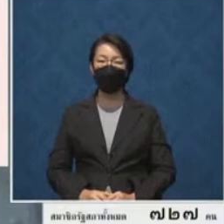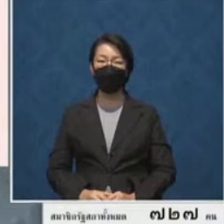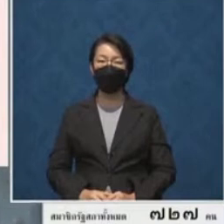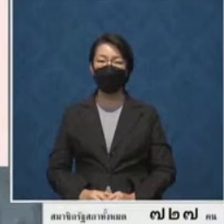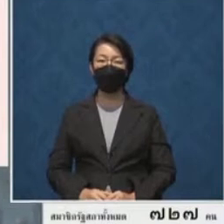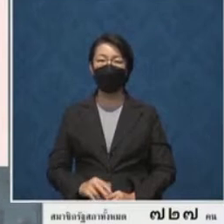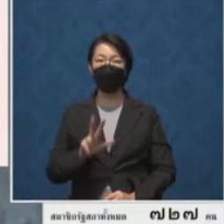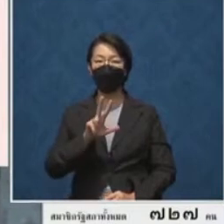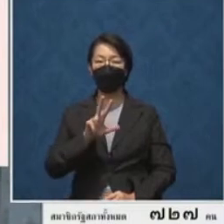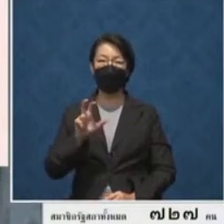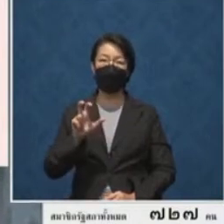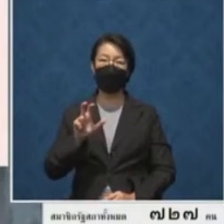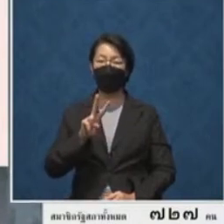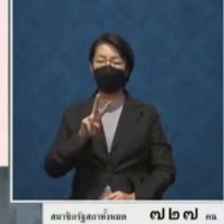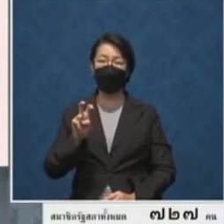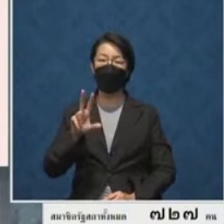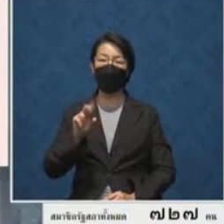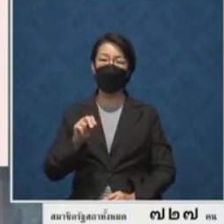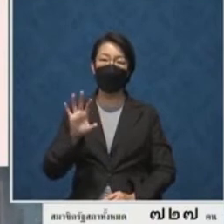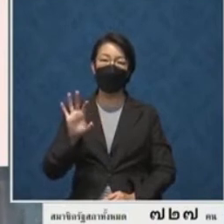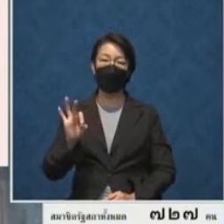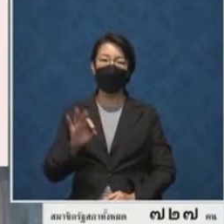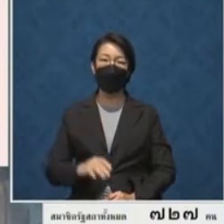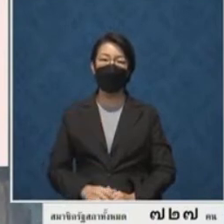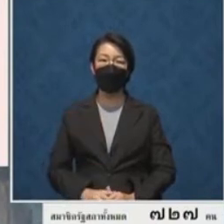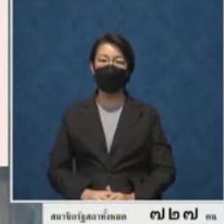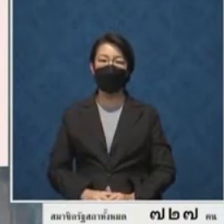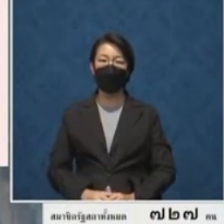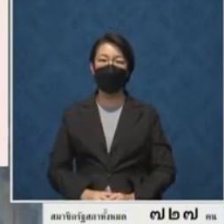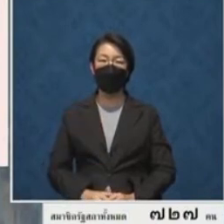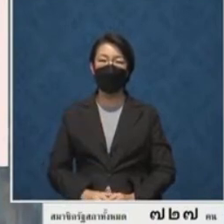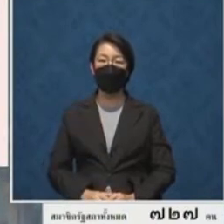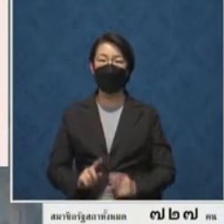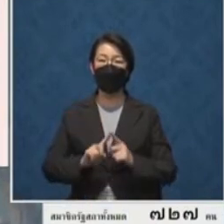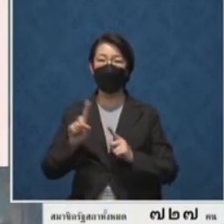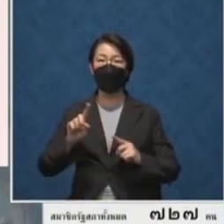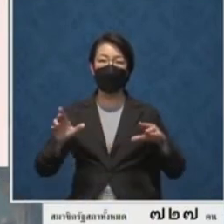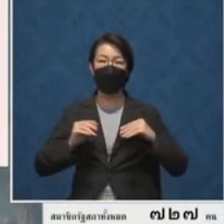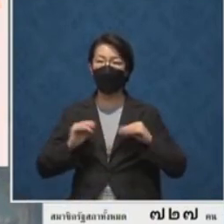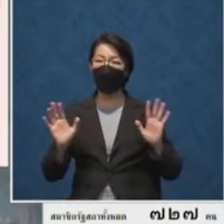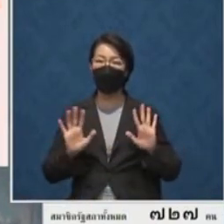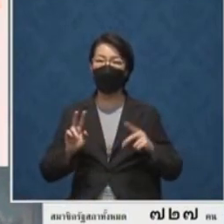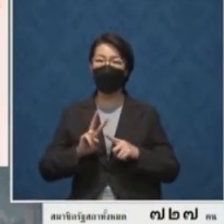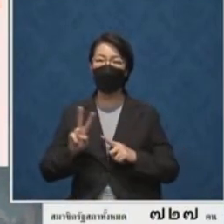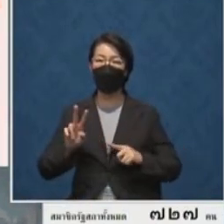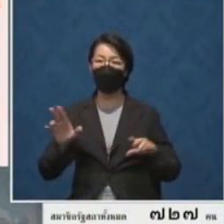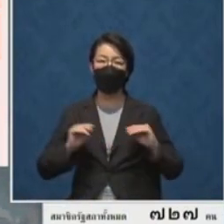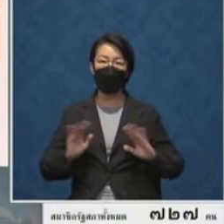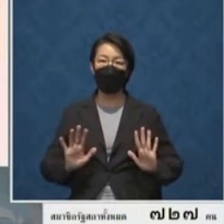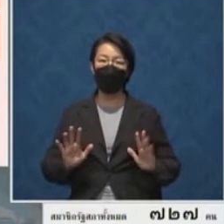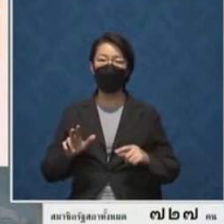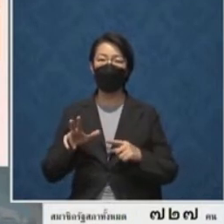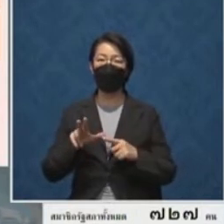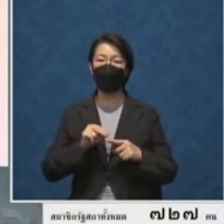239พลเอกนพดลอินทปัญญา 1ไม่รับหลักการ2ไม่รับหลักการ3ไม่รับหลัก